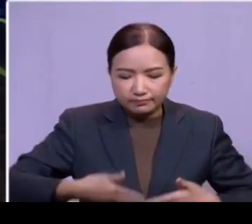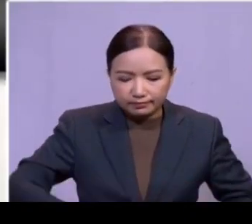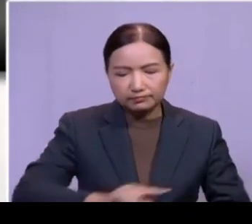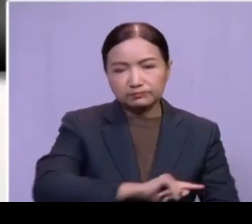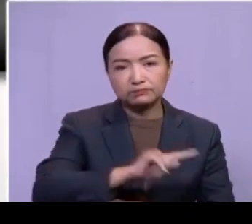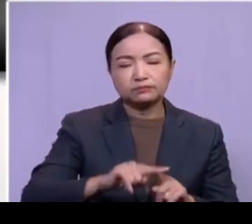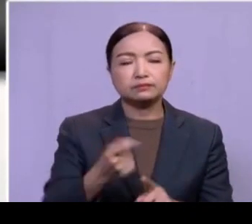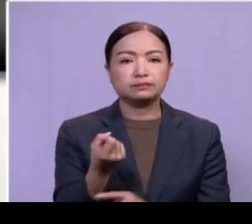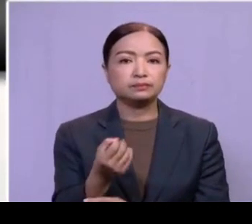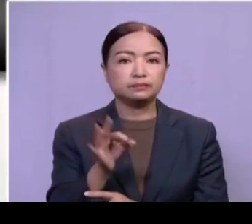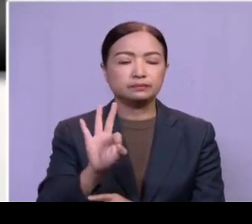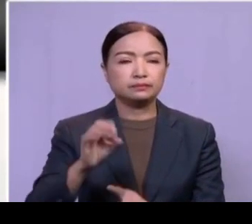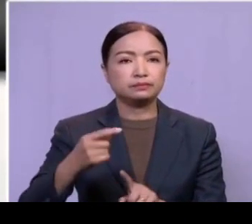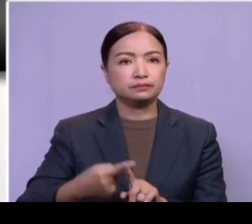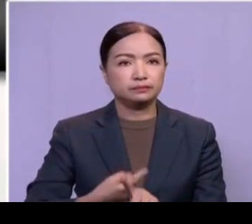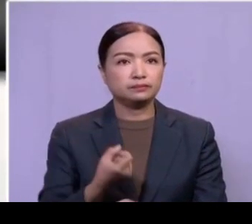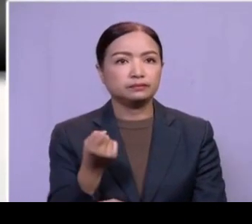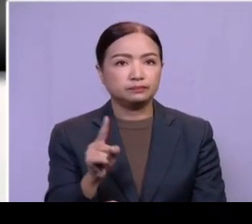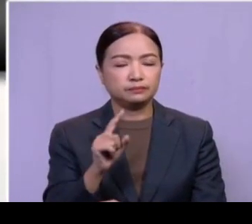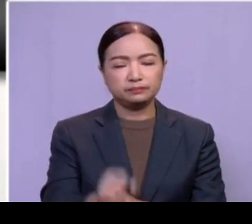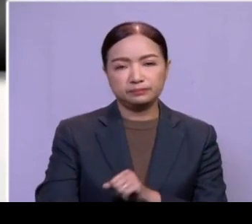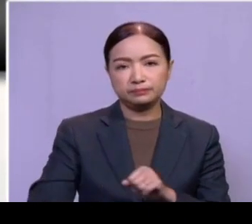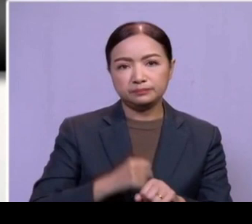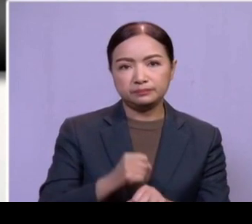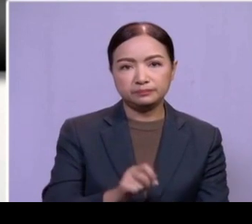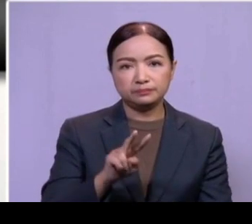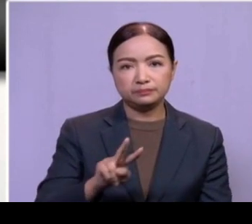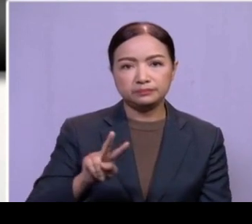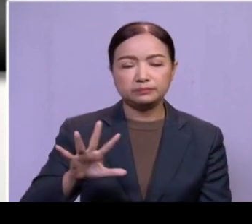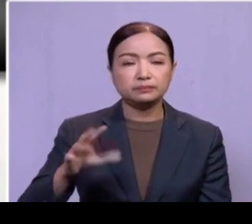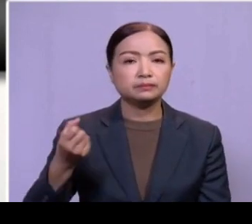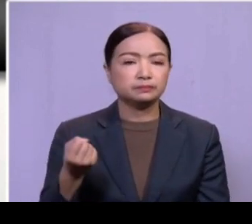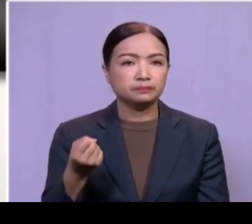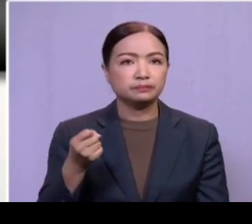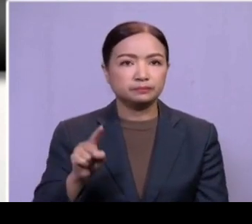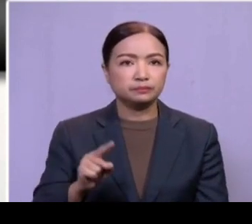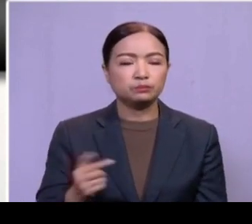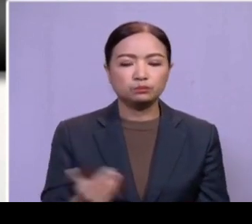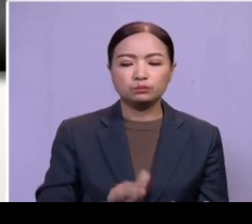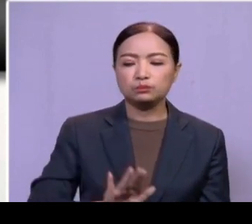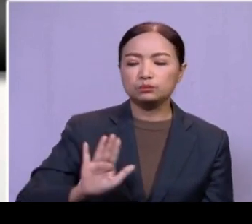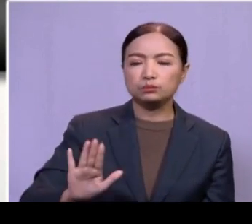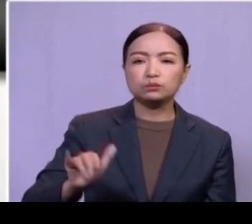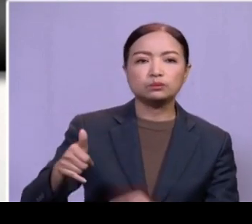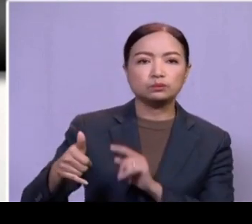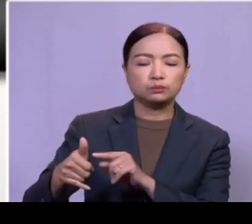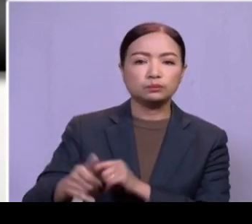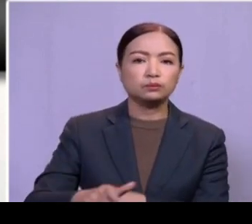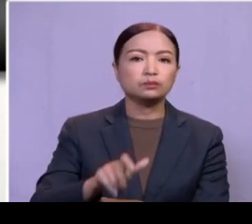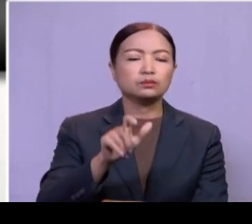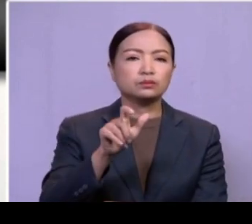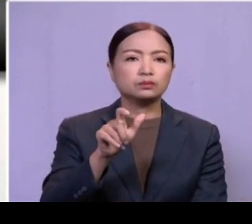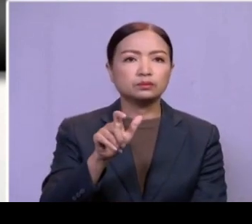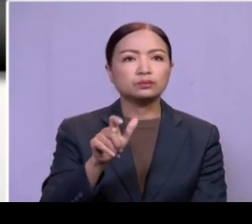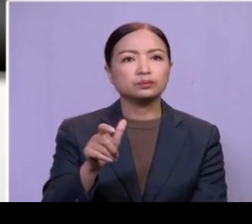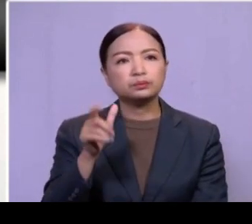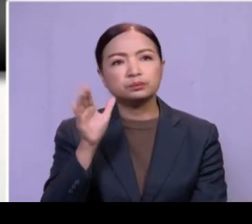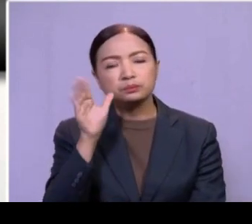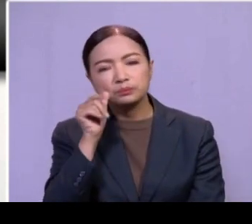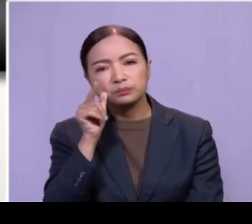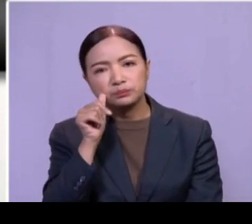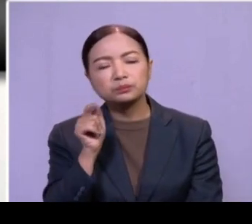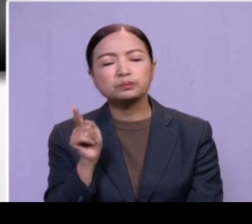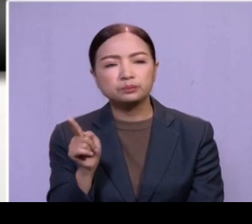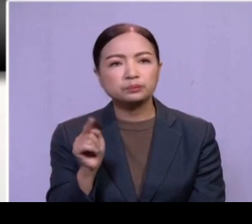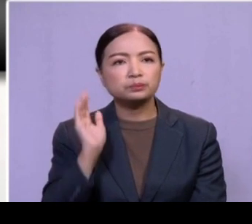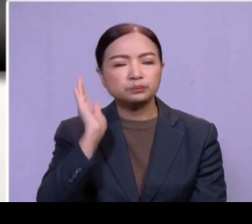พฤศจิกายน 2511นะฮะก็เป็นบุตรของคุณวัฒนาอัศวเหมนะครับกับคุณจันทร์แรมอัศวเหม็นคุณแม่จันทร์แรมมี